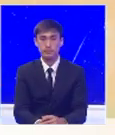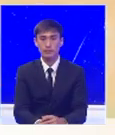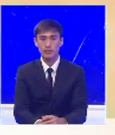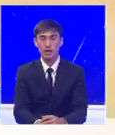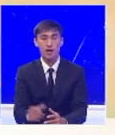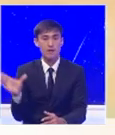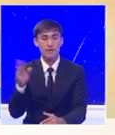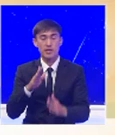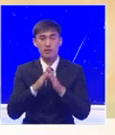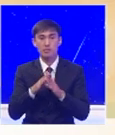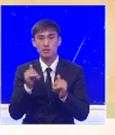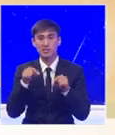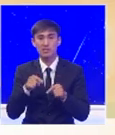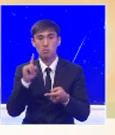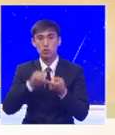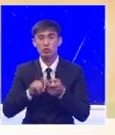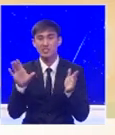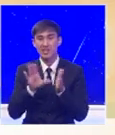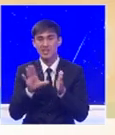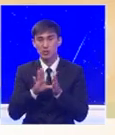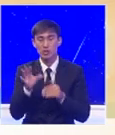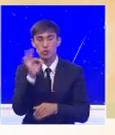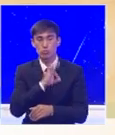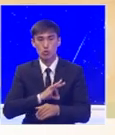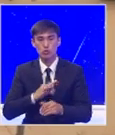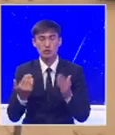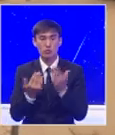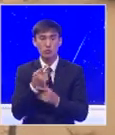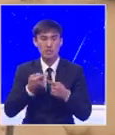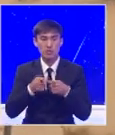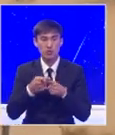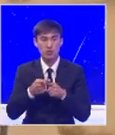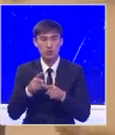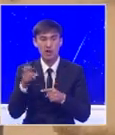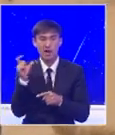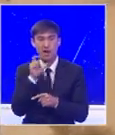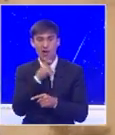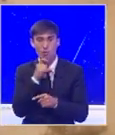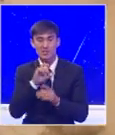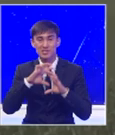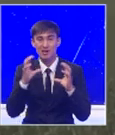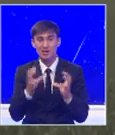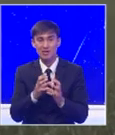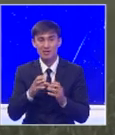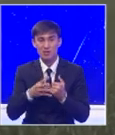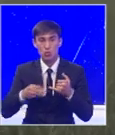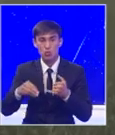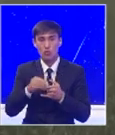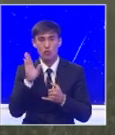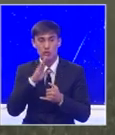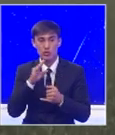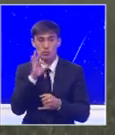Почти все фермы здесь подключены к электричеству. Они используют современные технологии для экономии и сохранения грунтовых вод.